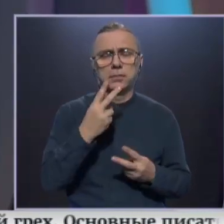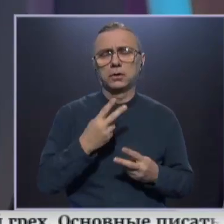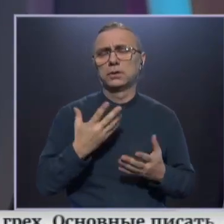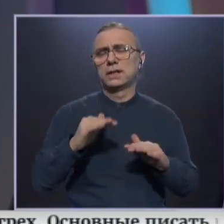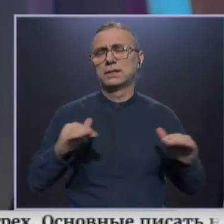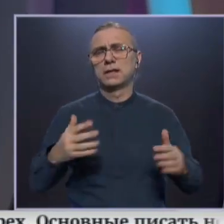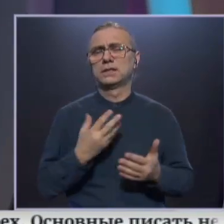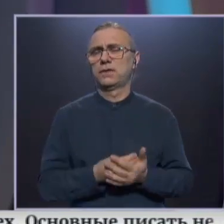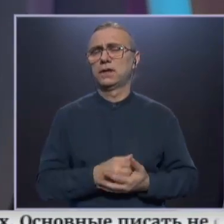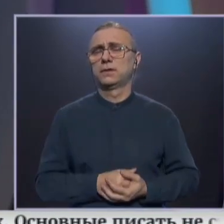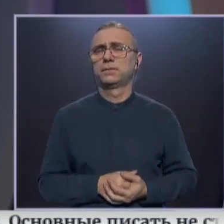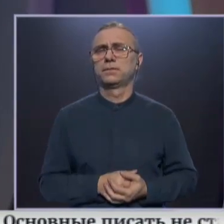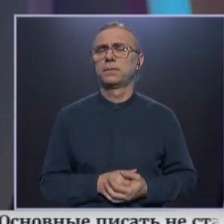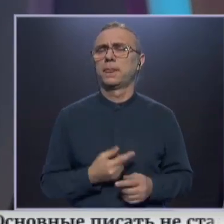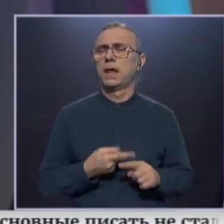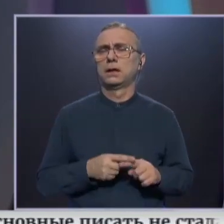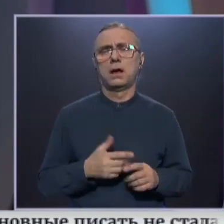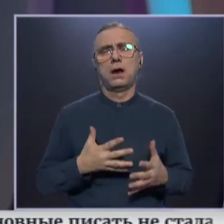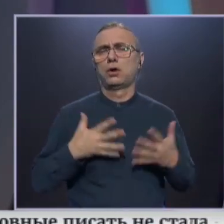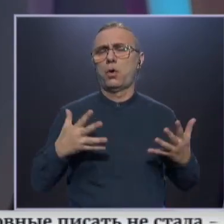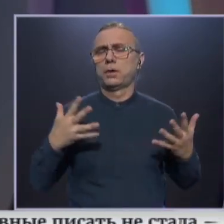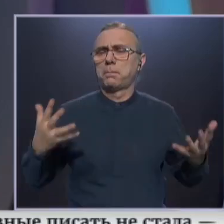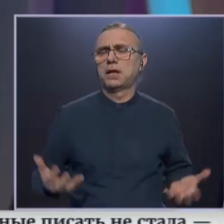это огромное подспорье просто в